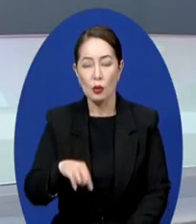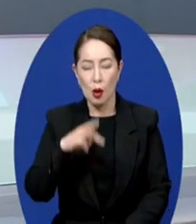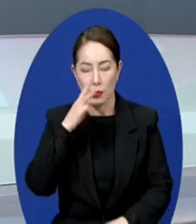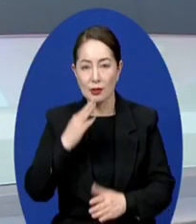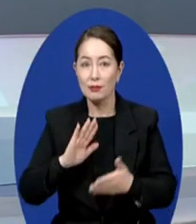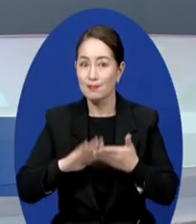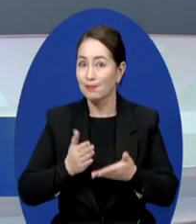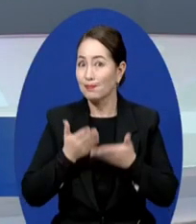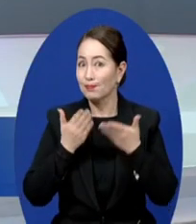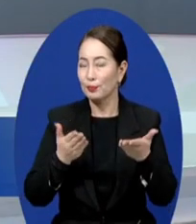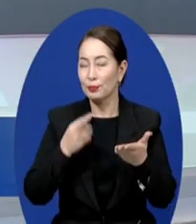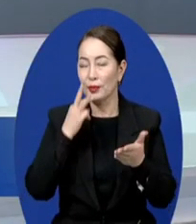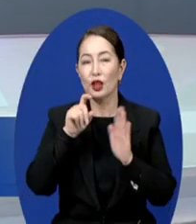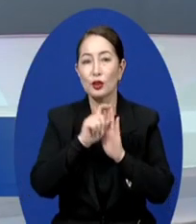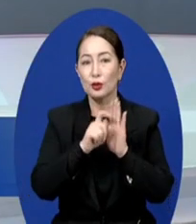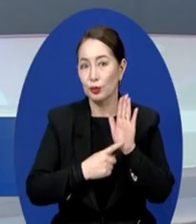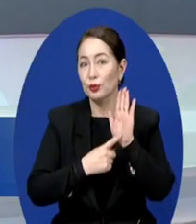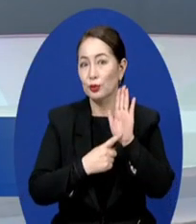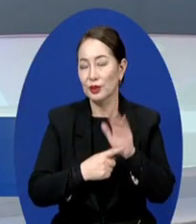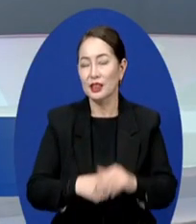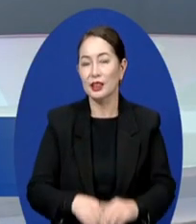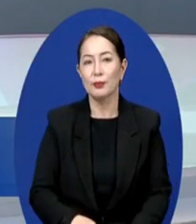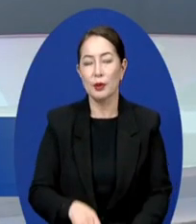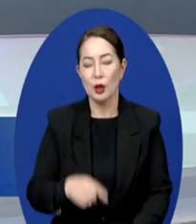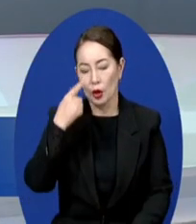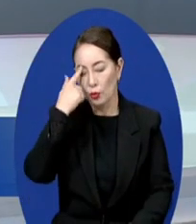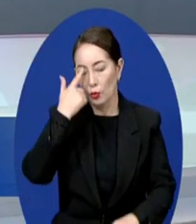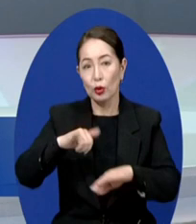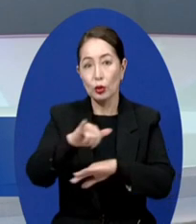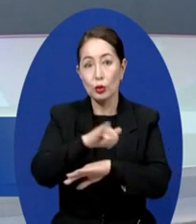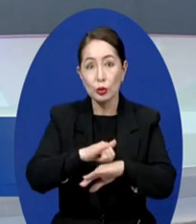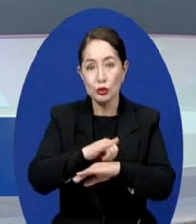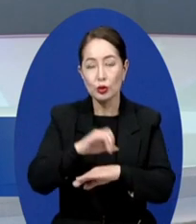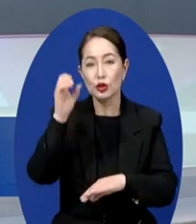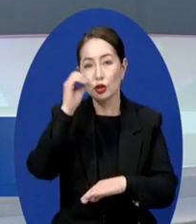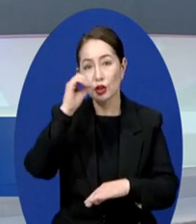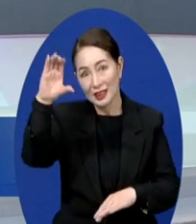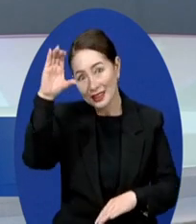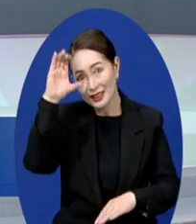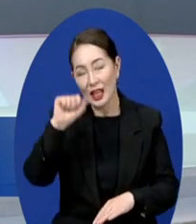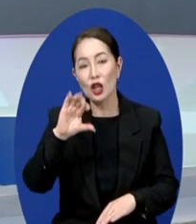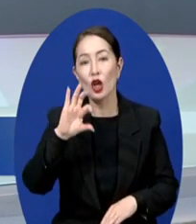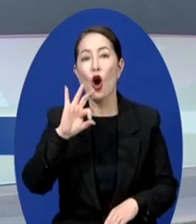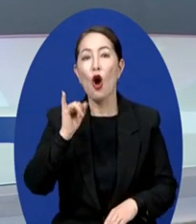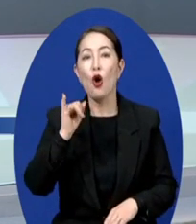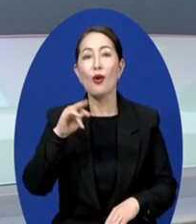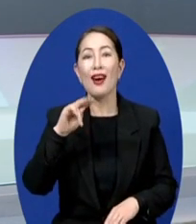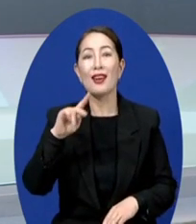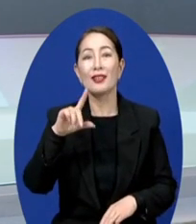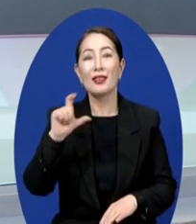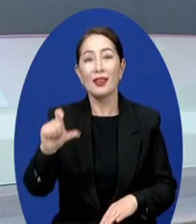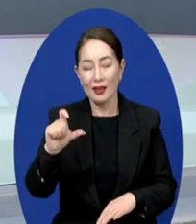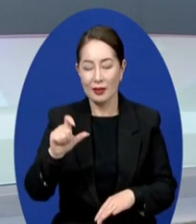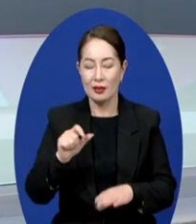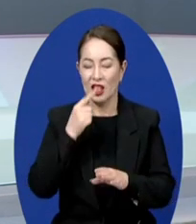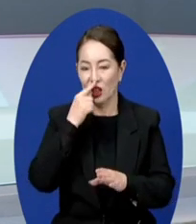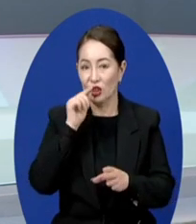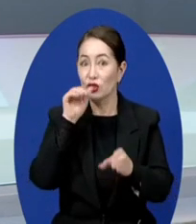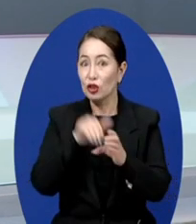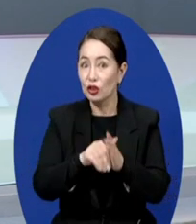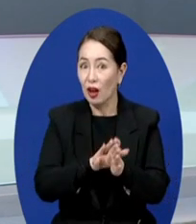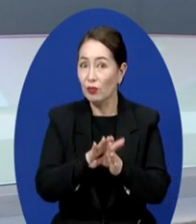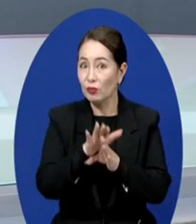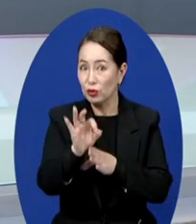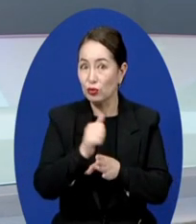Эдгээр улам бусад мэдээллийг цагийн дээр сүлээн авцгаана уу. Монгол Улс ерөнхийлөгчид оюун эрдэмтний бүгд найрамдах хятад ард улсад хийсэн ажлын айлчлалын үеэр